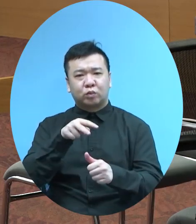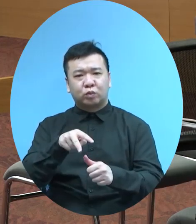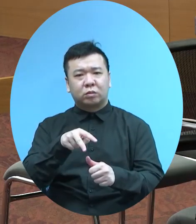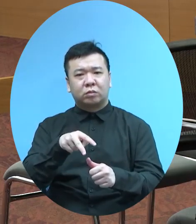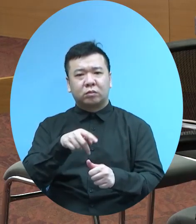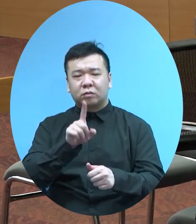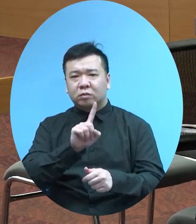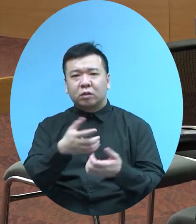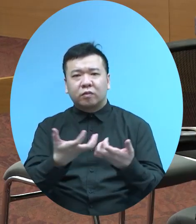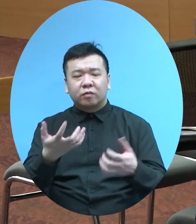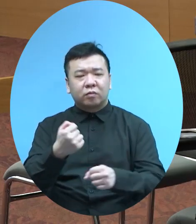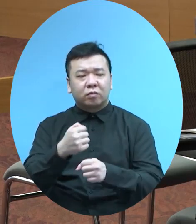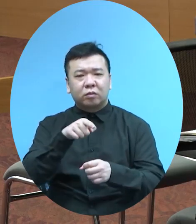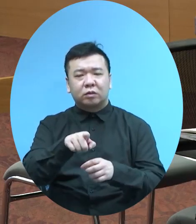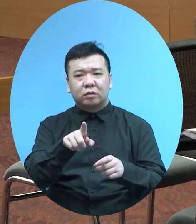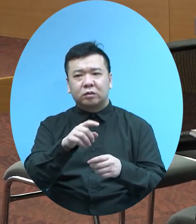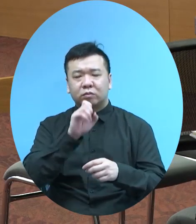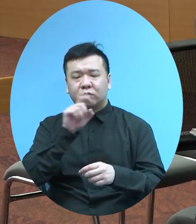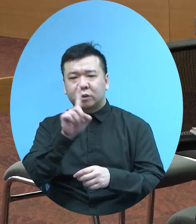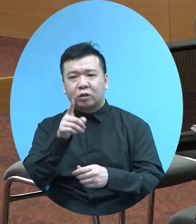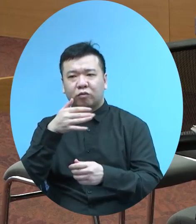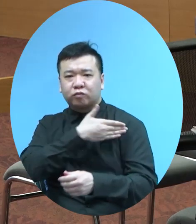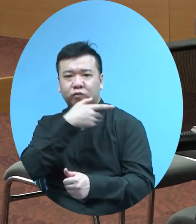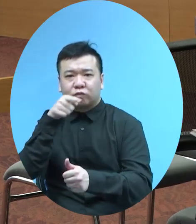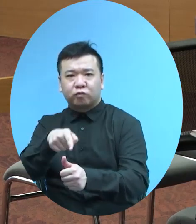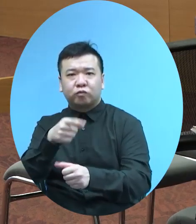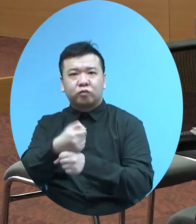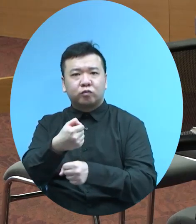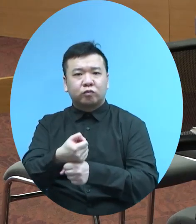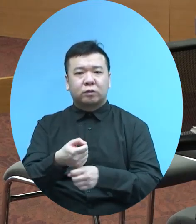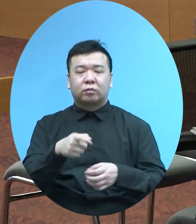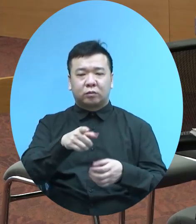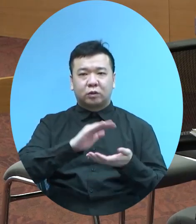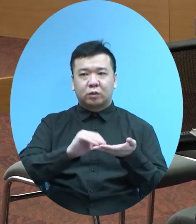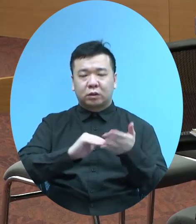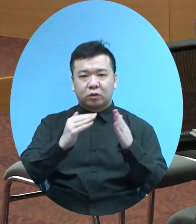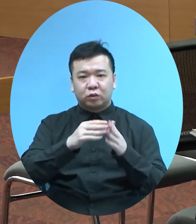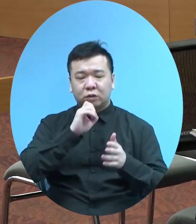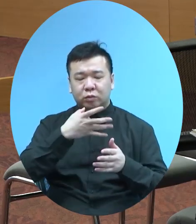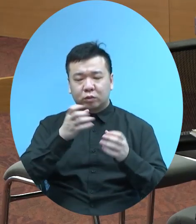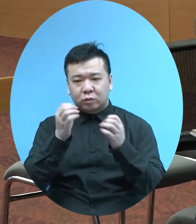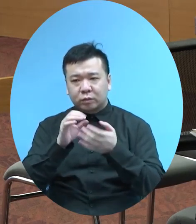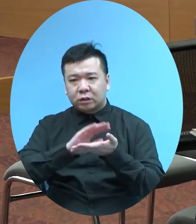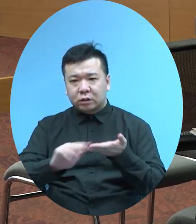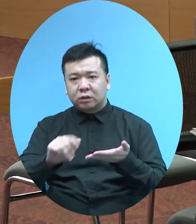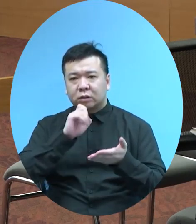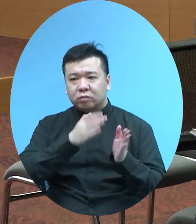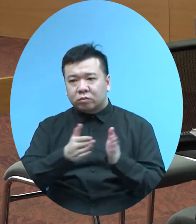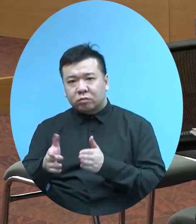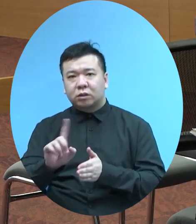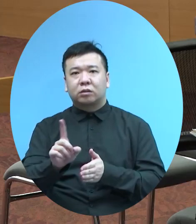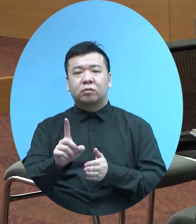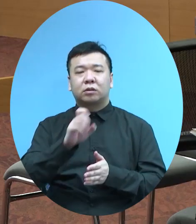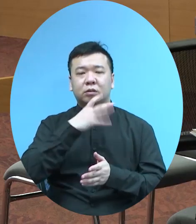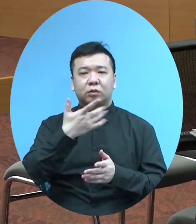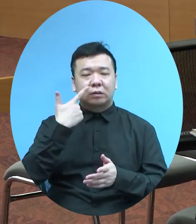面係點樣分工嘅咧？第二就係即係衞生署有冇同即係其他部門去檢討翻而家嘅安排啊？有冇